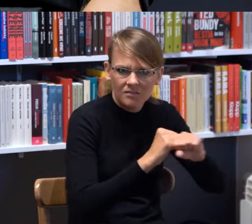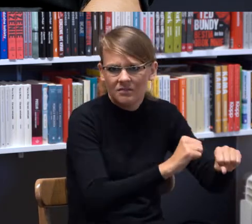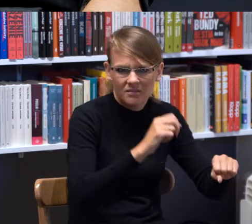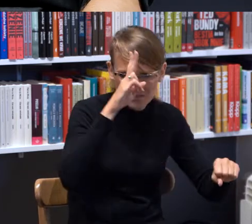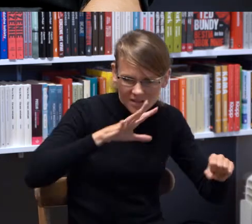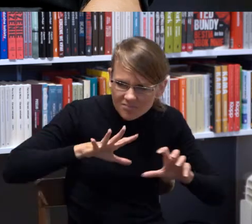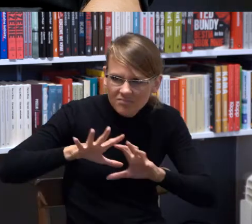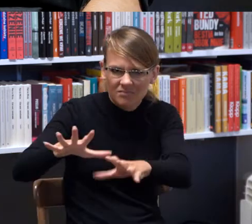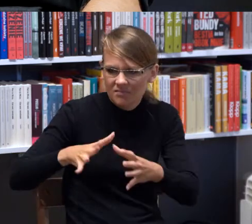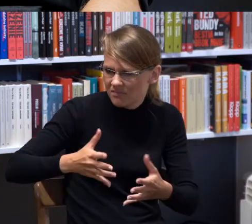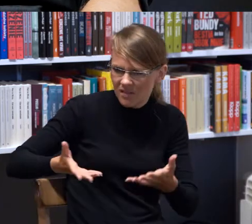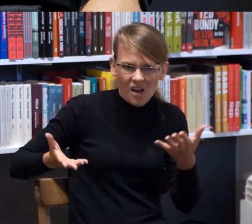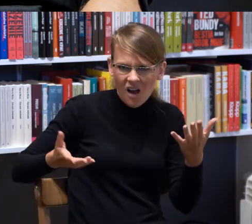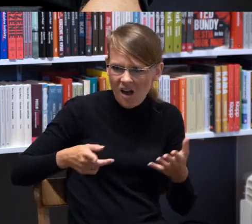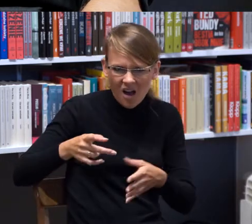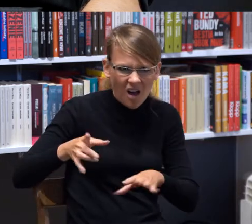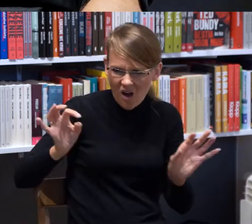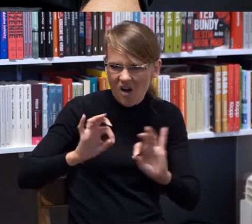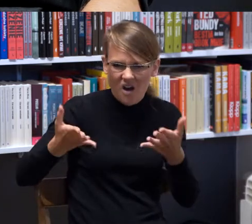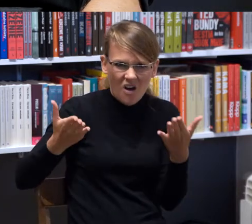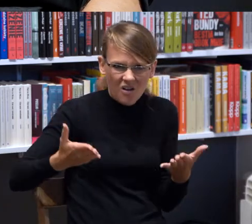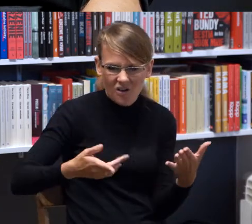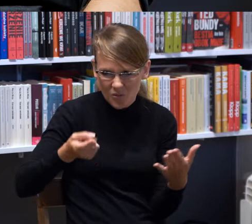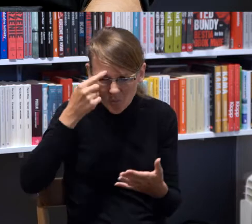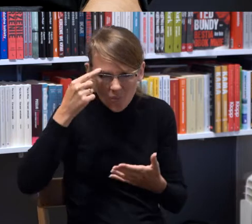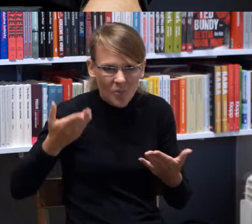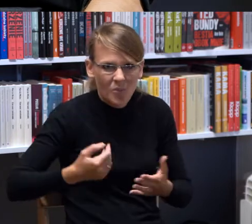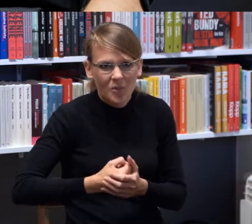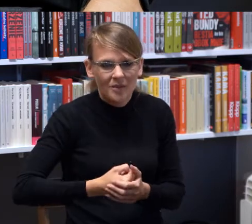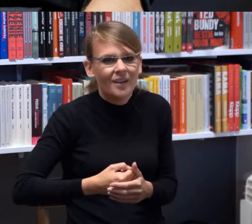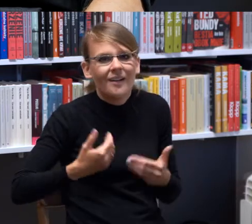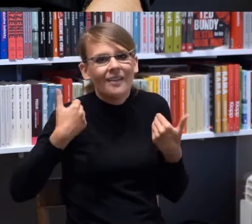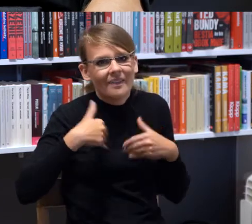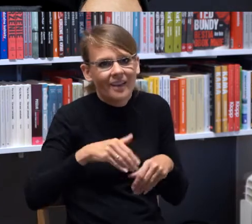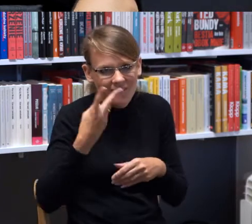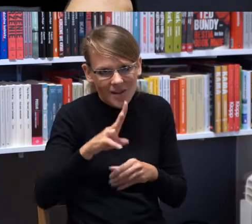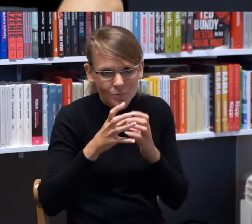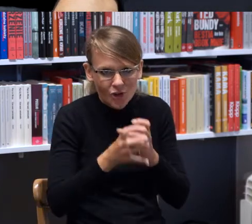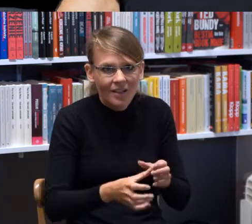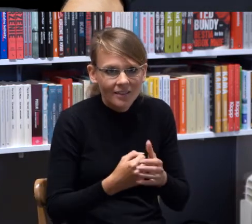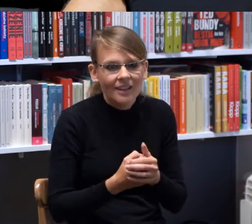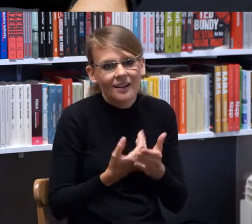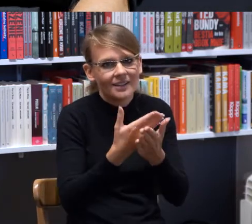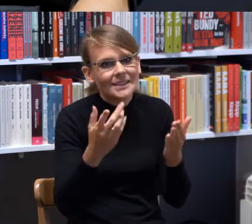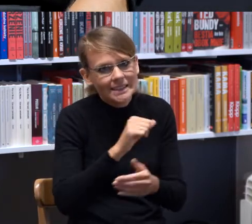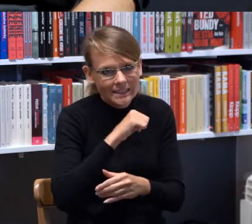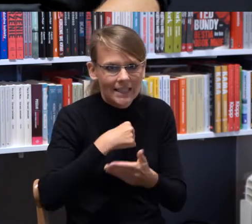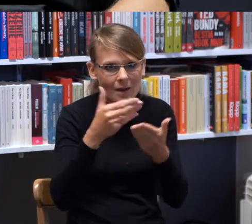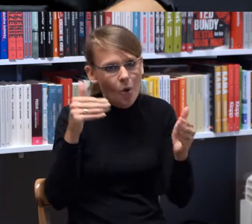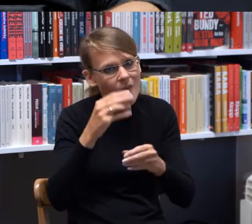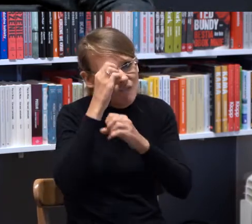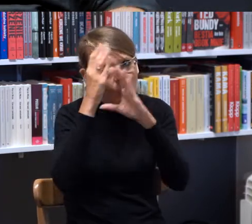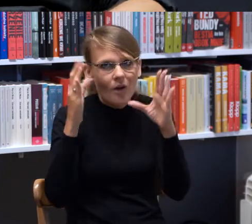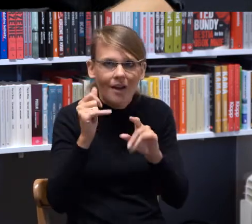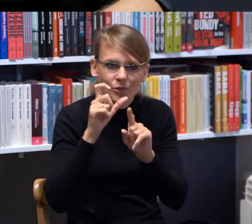i pomyślisz o nim, co za patafian, czy gorzej pewnie, ale nie będę przeklinać po raz kolejny, więc możecie sobie Państwo wyobrazić, jakie słowa